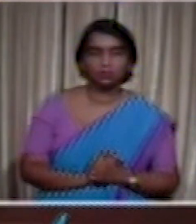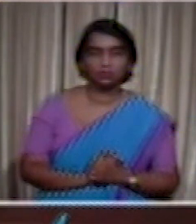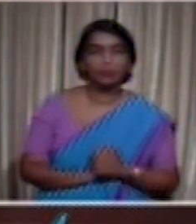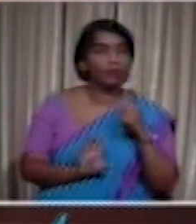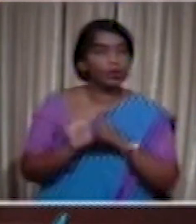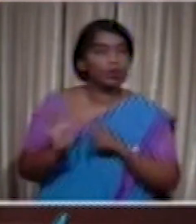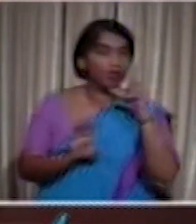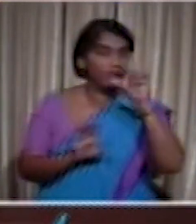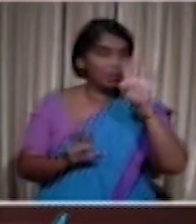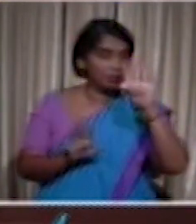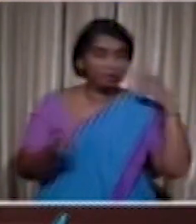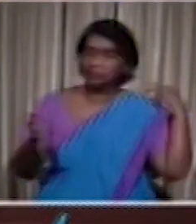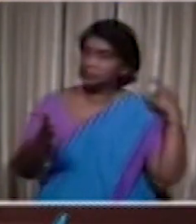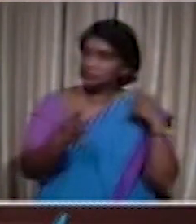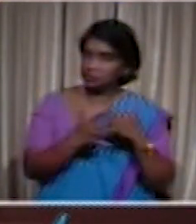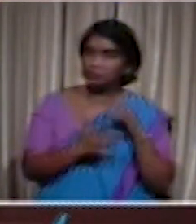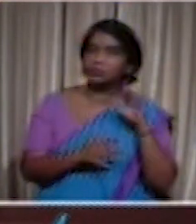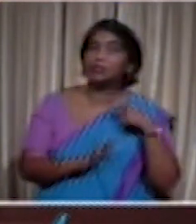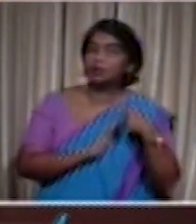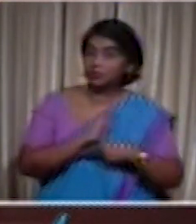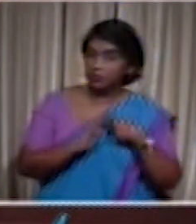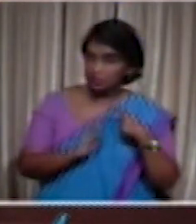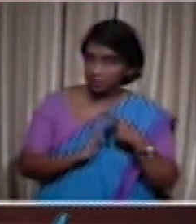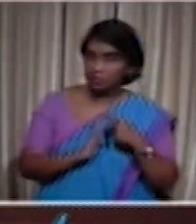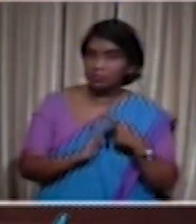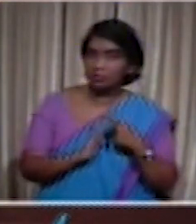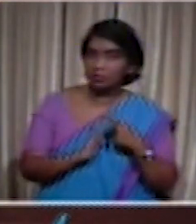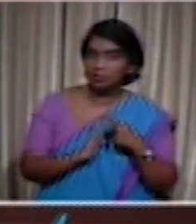අවුරුදු 74ක් යනකොට මේ රටේ